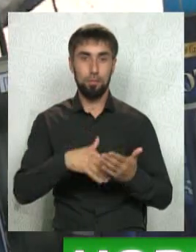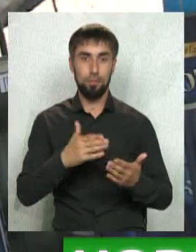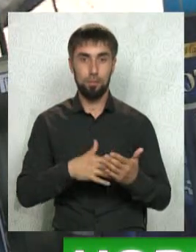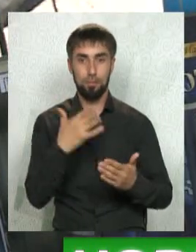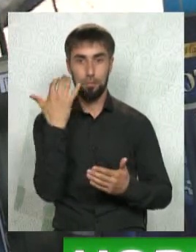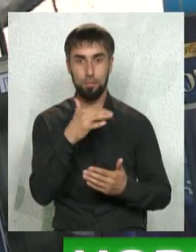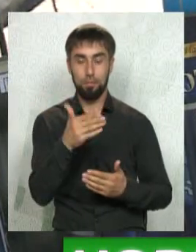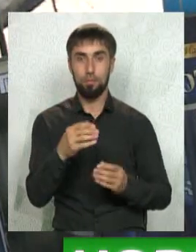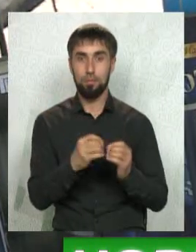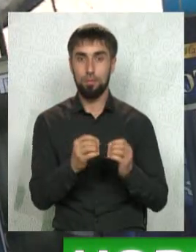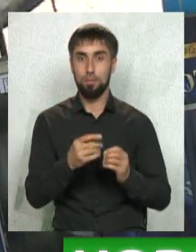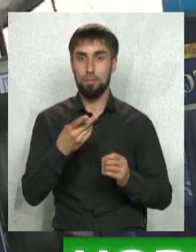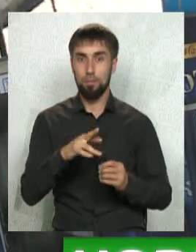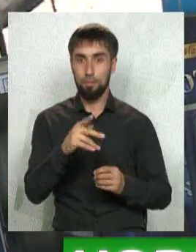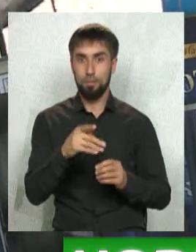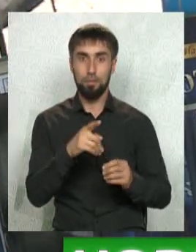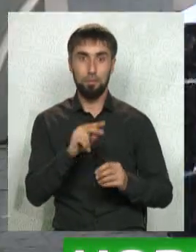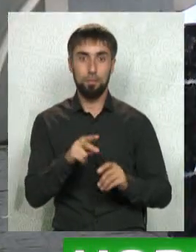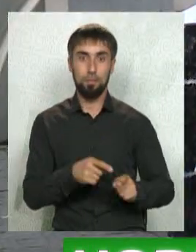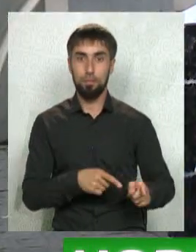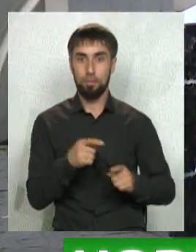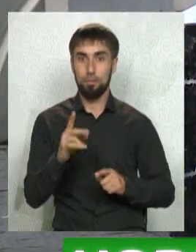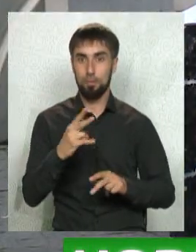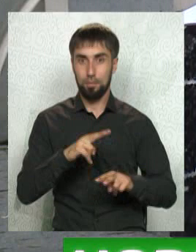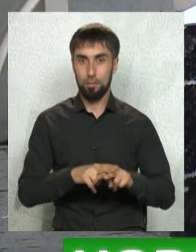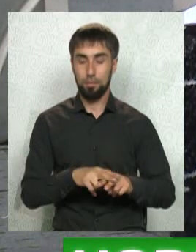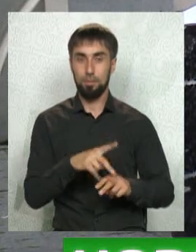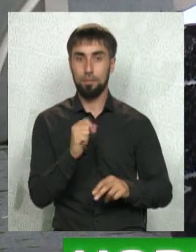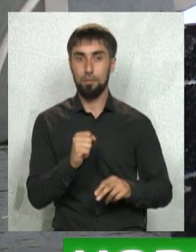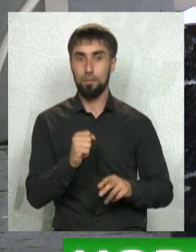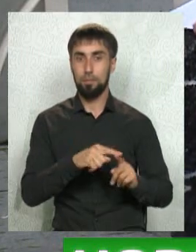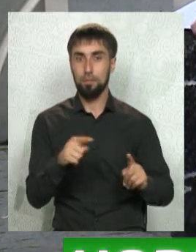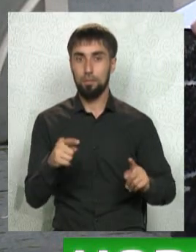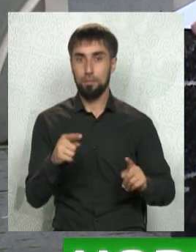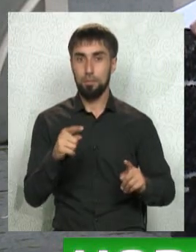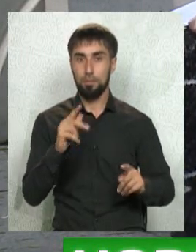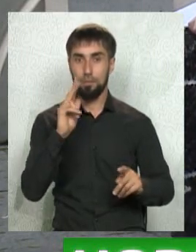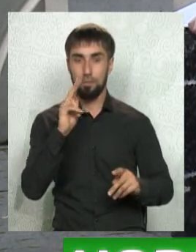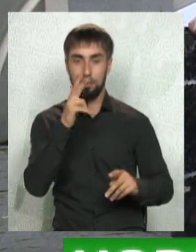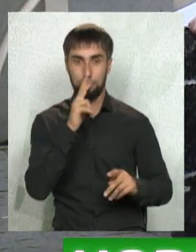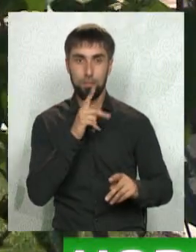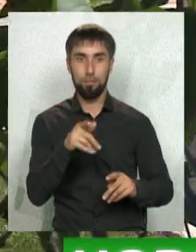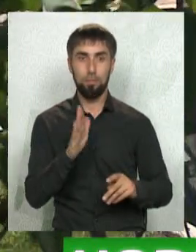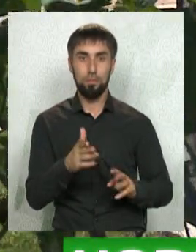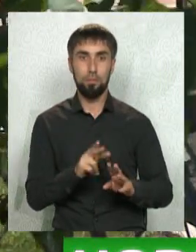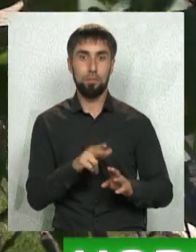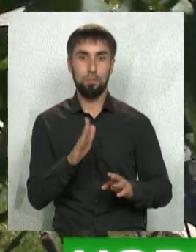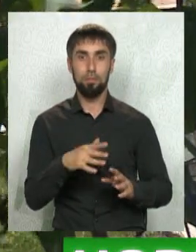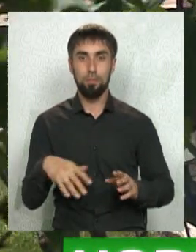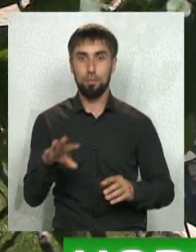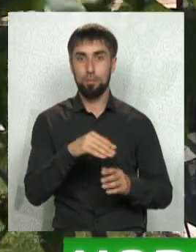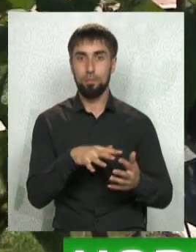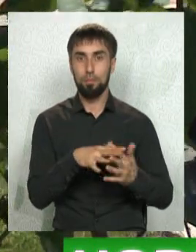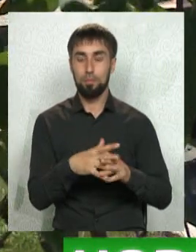Уже 10 июня летний читальный зал переместится в Назрань. За 3 летних месяца передвижная библиотека должна побывать во всех